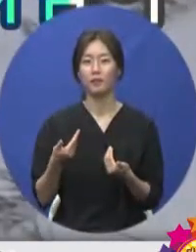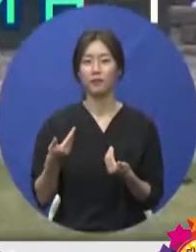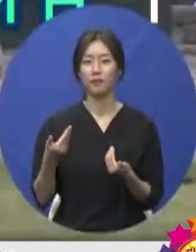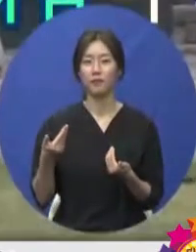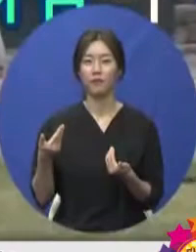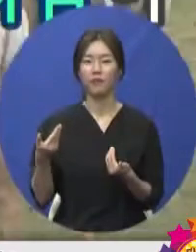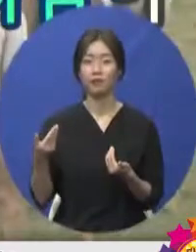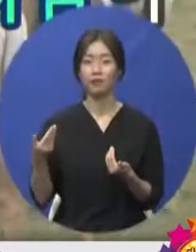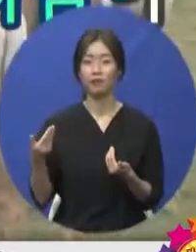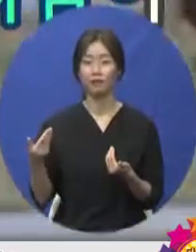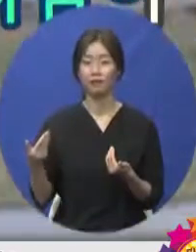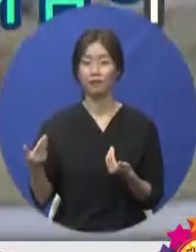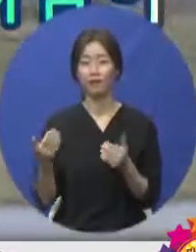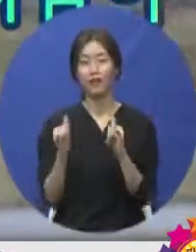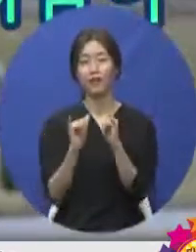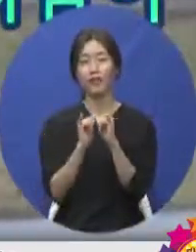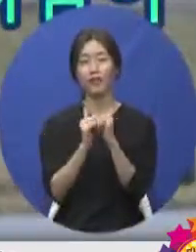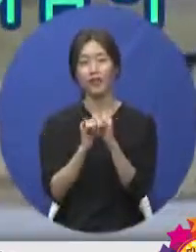떠난